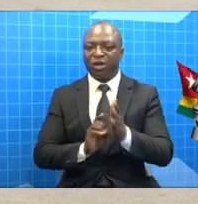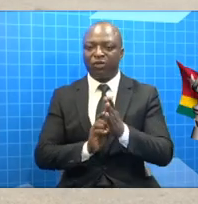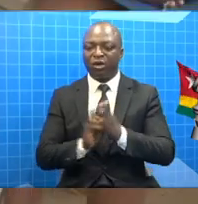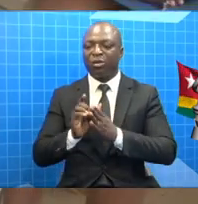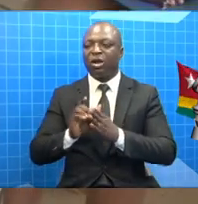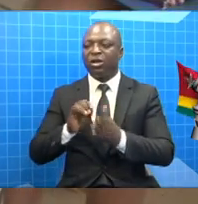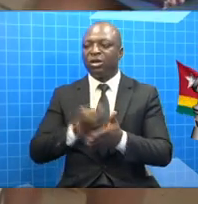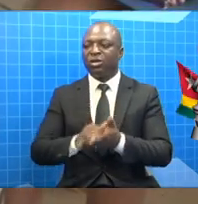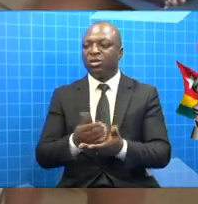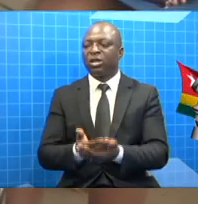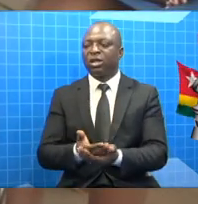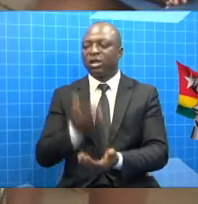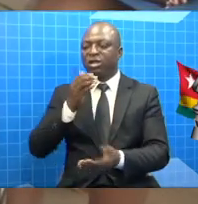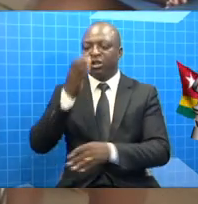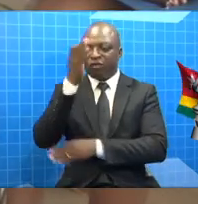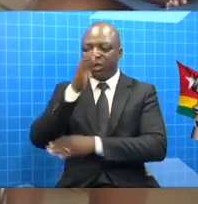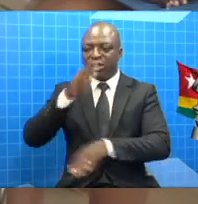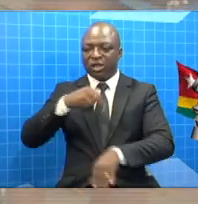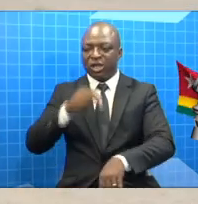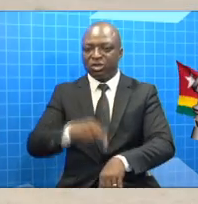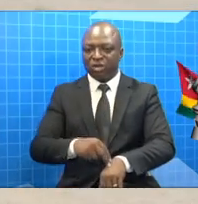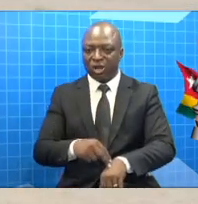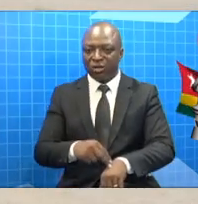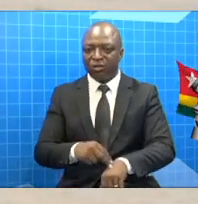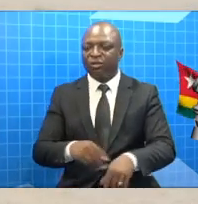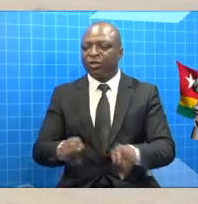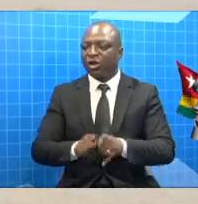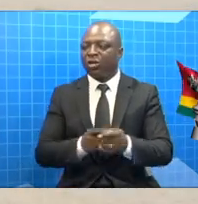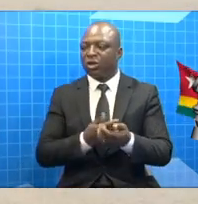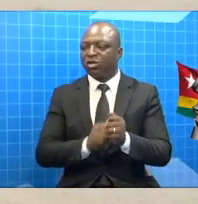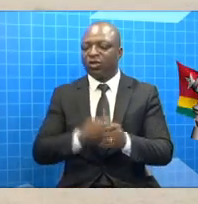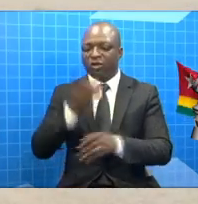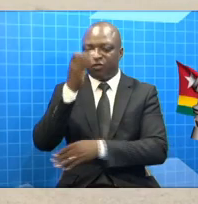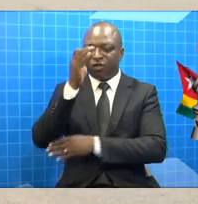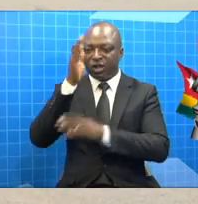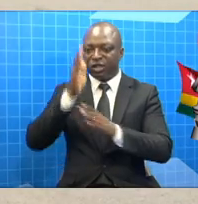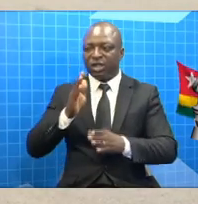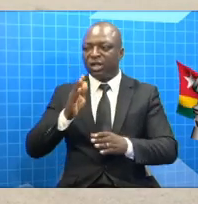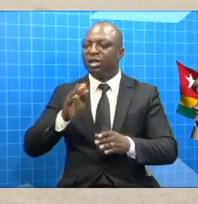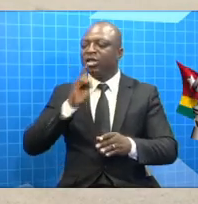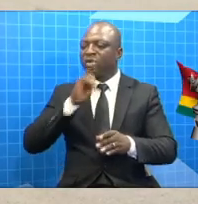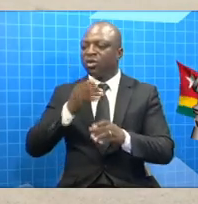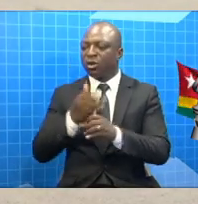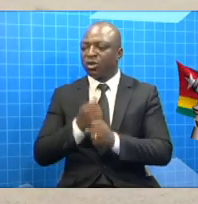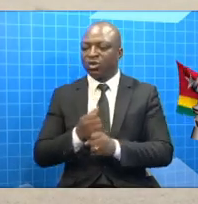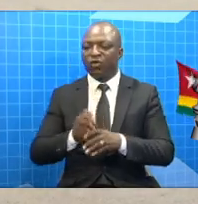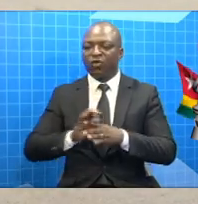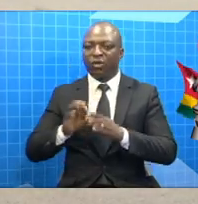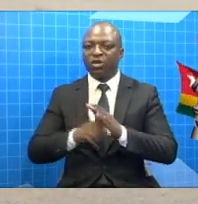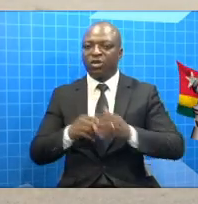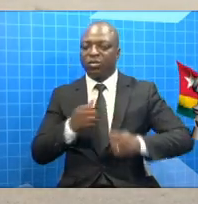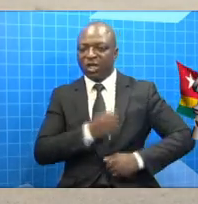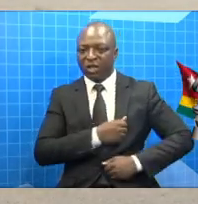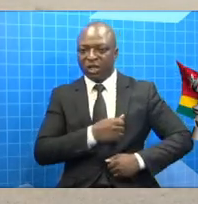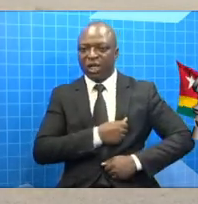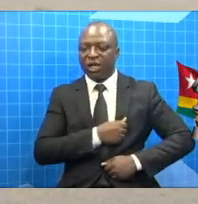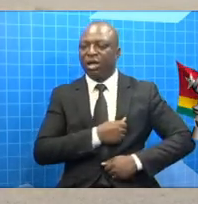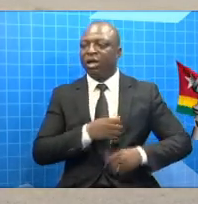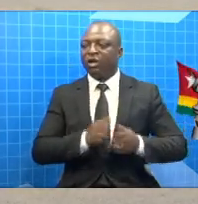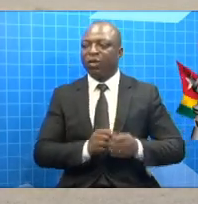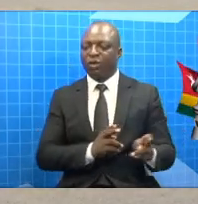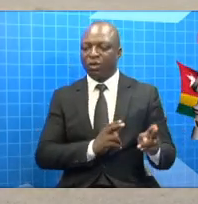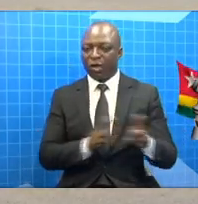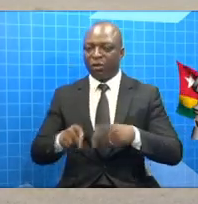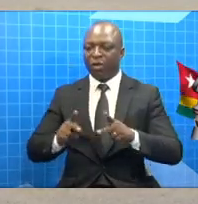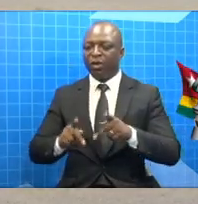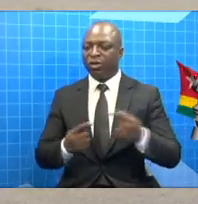du patrimoine forestier national. Communément appelés forestiers, ils ont reçu une formation militaire toutes armes pour leur